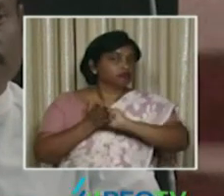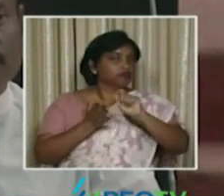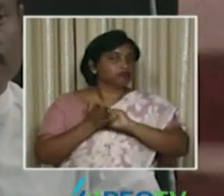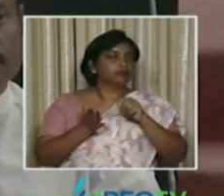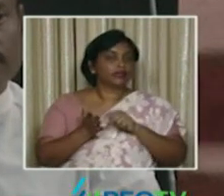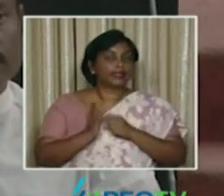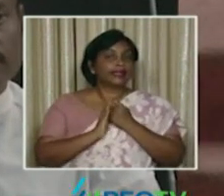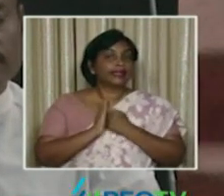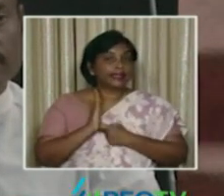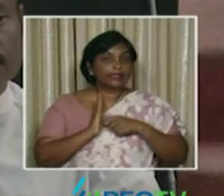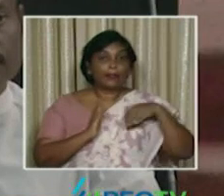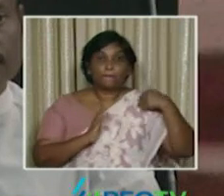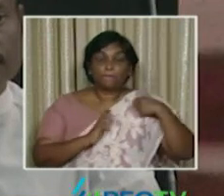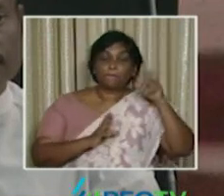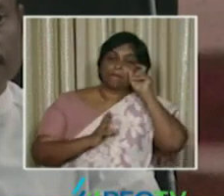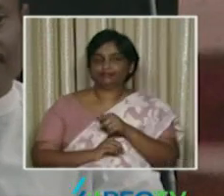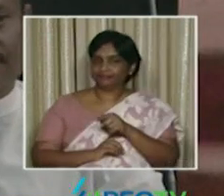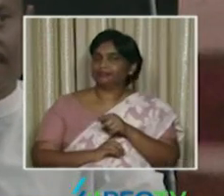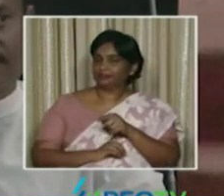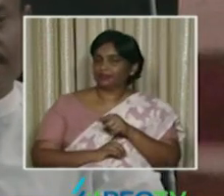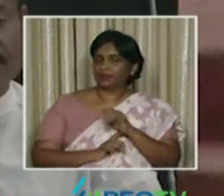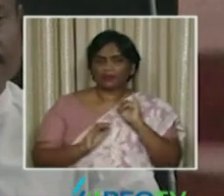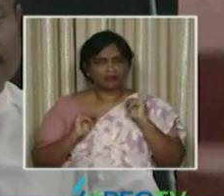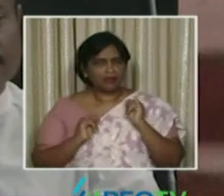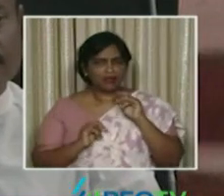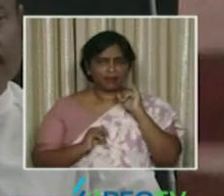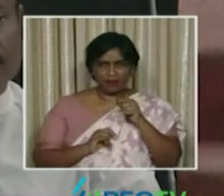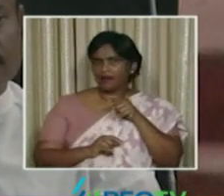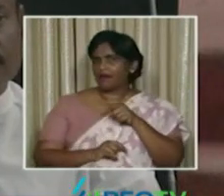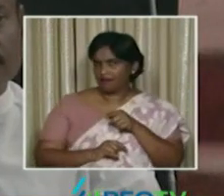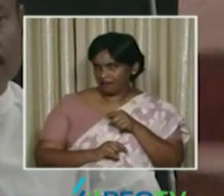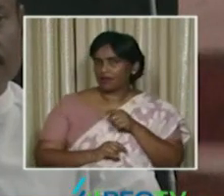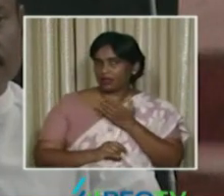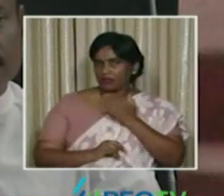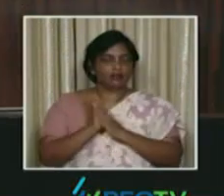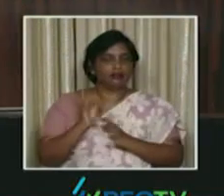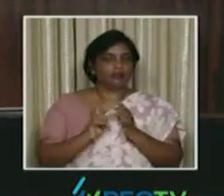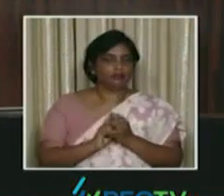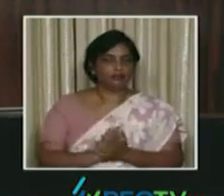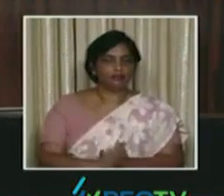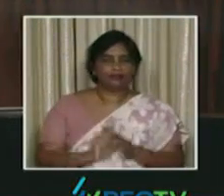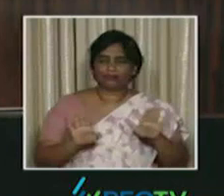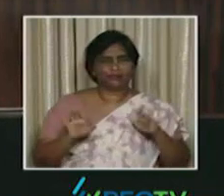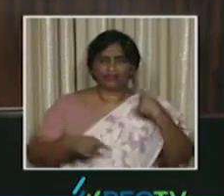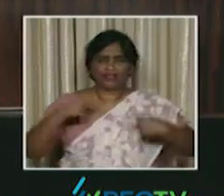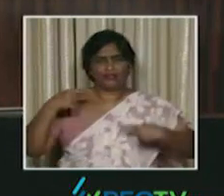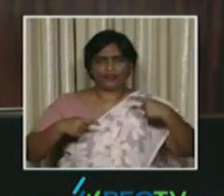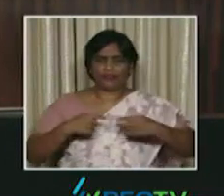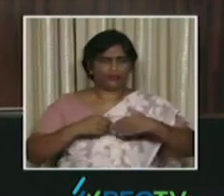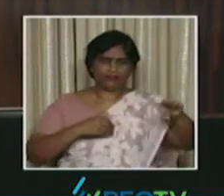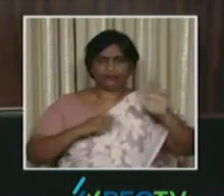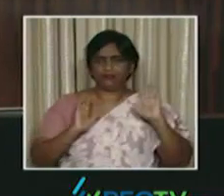නැහැ. නීතිපතිතුමාට සලකලා බලන්න කියලා. යම් කිසි චෝදනාවක් එල්ල කළ හැකිද කියන එක. ඒක ඒක විවාදයක් වෙනෝනේ